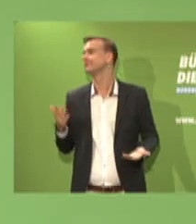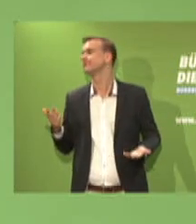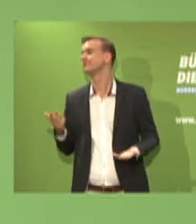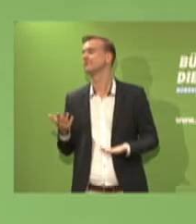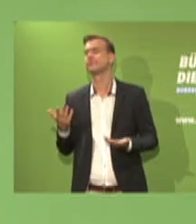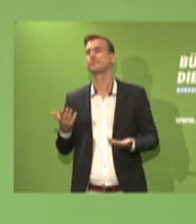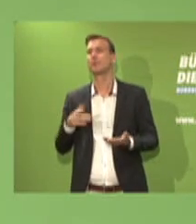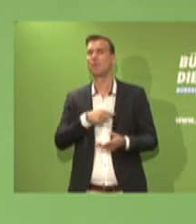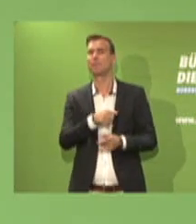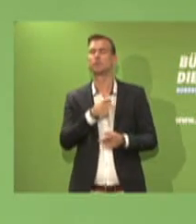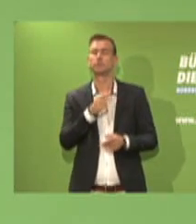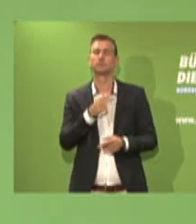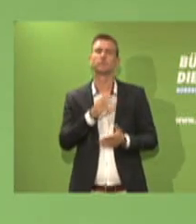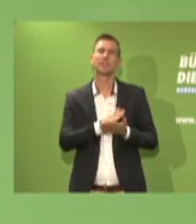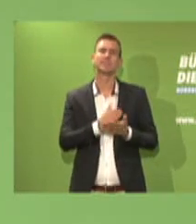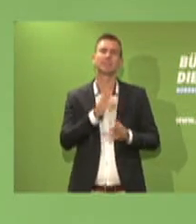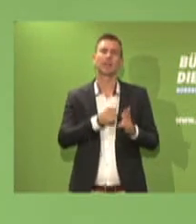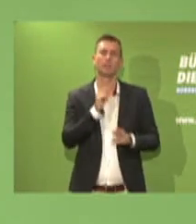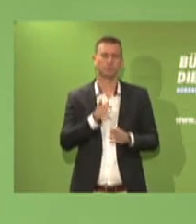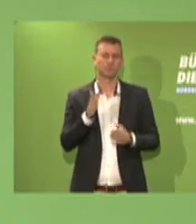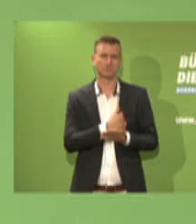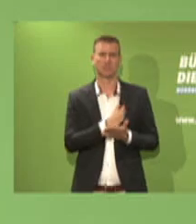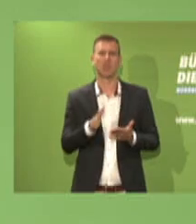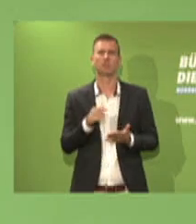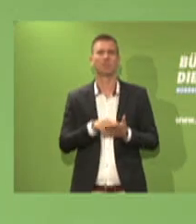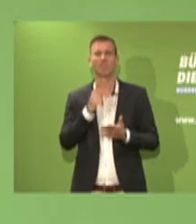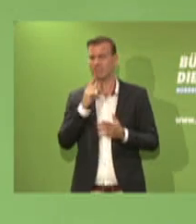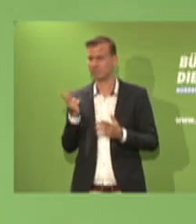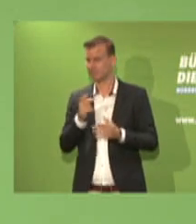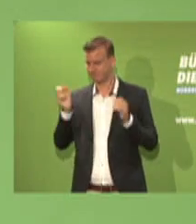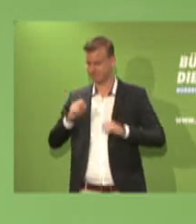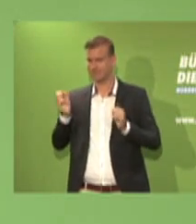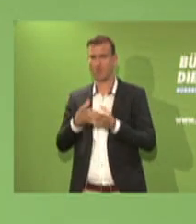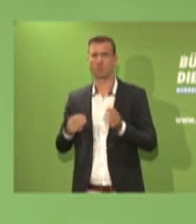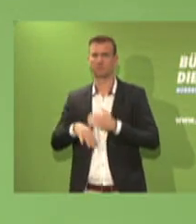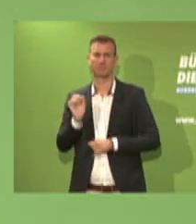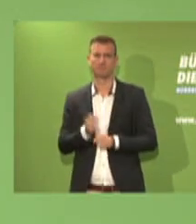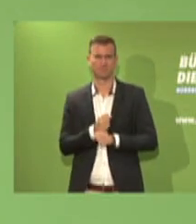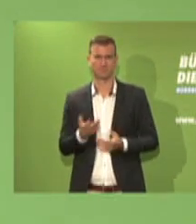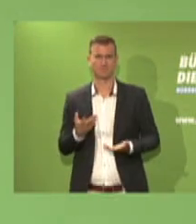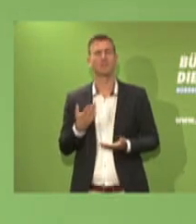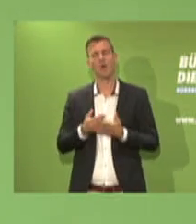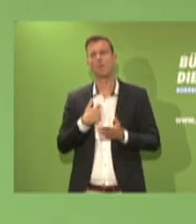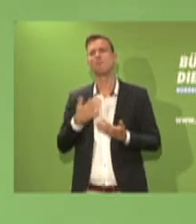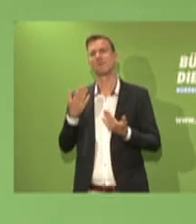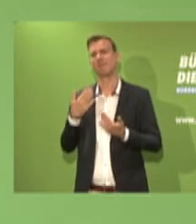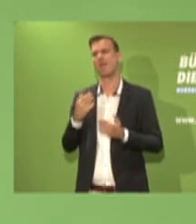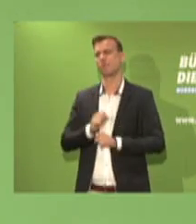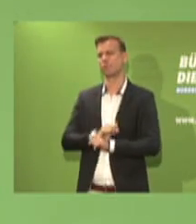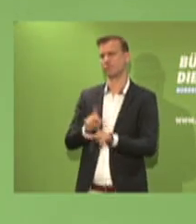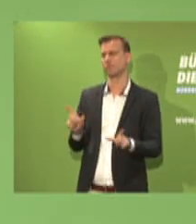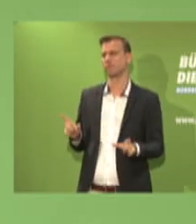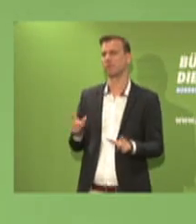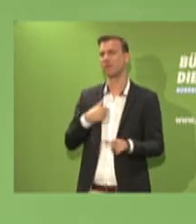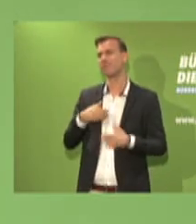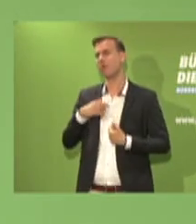gegebenenfalls entschieden werden muss, wenn eine einvernehmliche Lösung nicht gefunden werden kann. Dafür bewerbe ich mich bei euch und würde mich freuen, wenn ihr